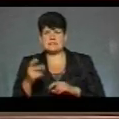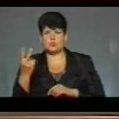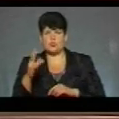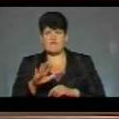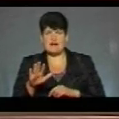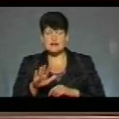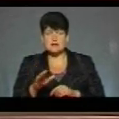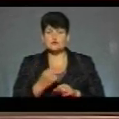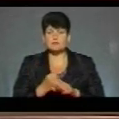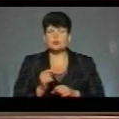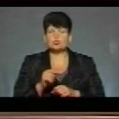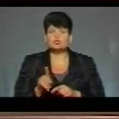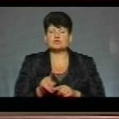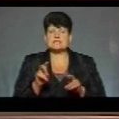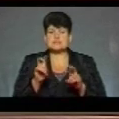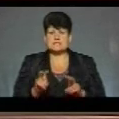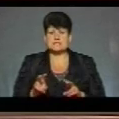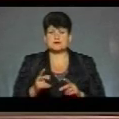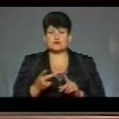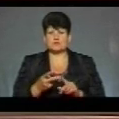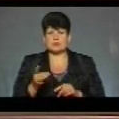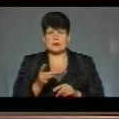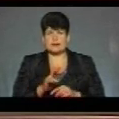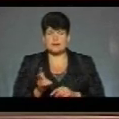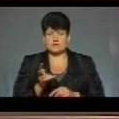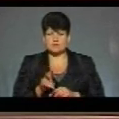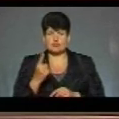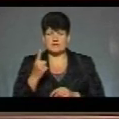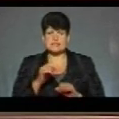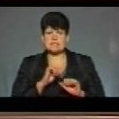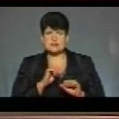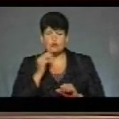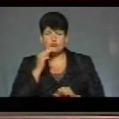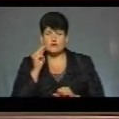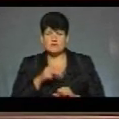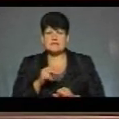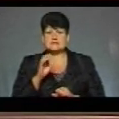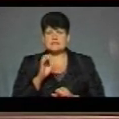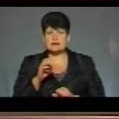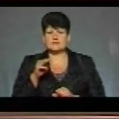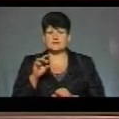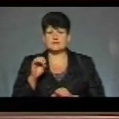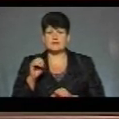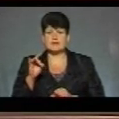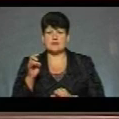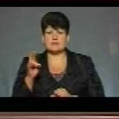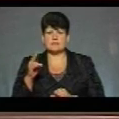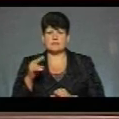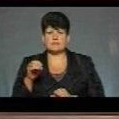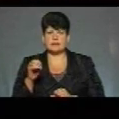Це зробили тому, що на засідання вдруге не з'явився один із захисників обвинуваченого Сергія Терендеха Юрій